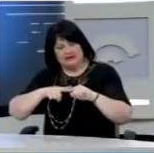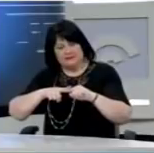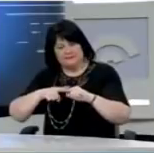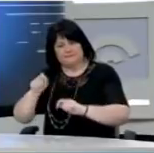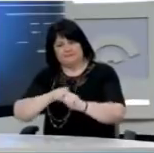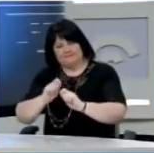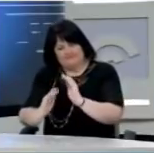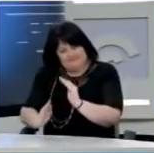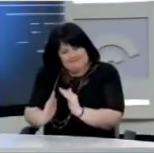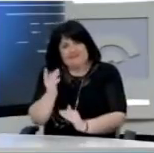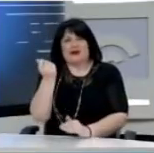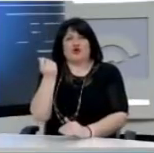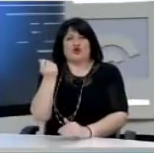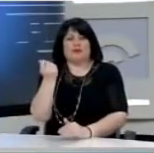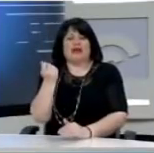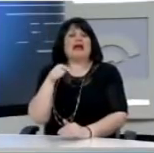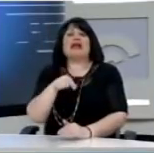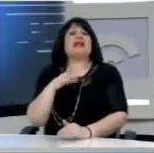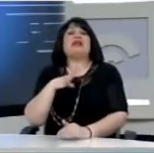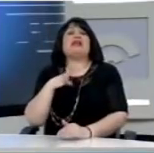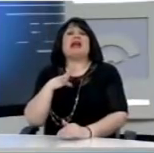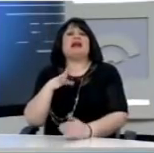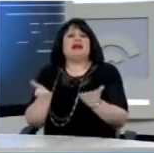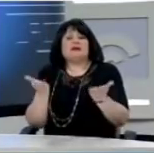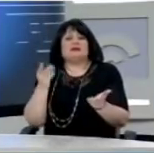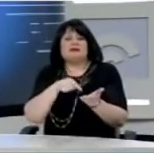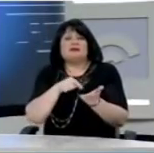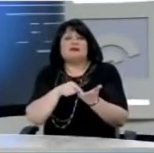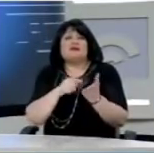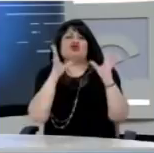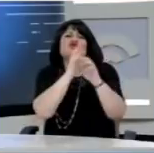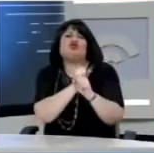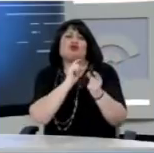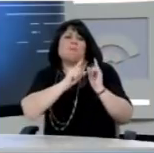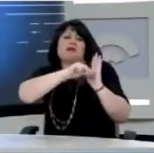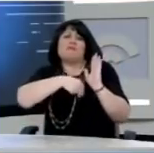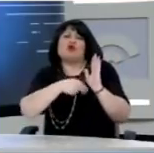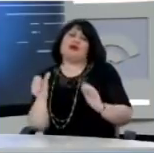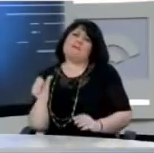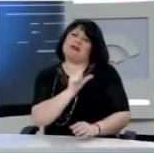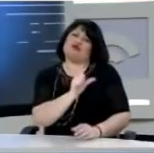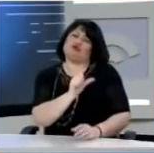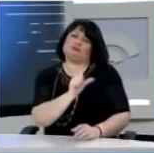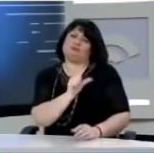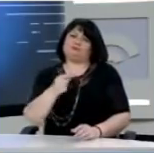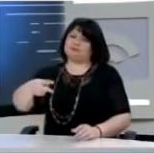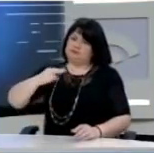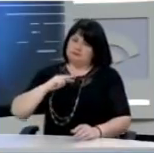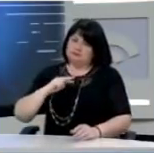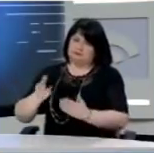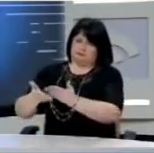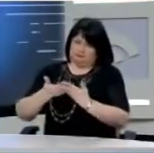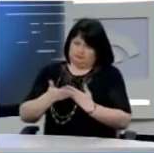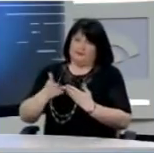της οικονομίας ή αν θέλει να επιστρέψουμε στο πιο σκοτεινό μνημονιακό παρελθόν. Να απαντήσει αν στηρίζει τα